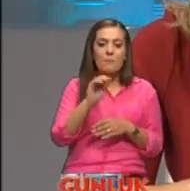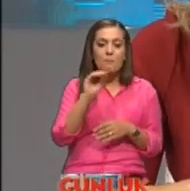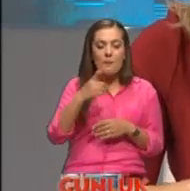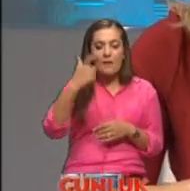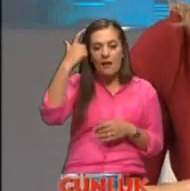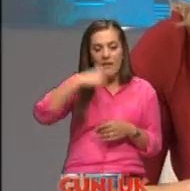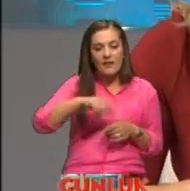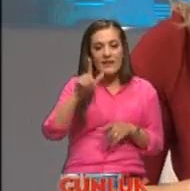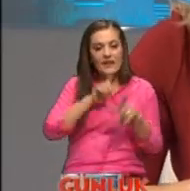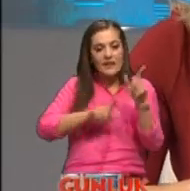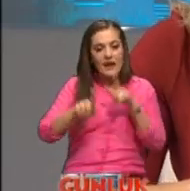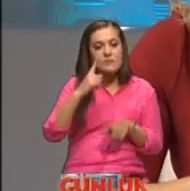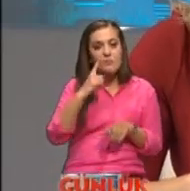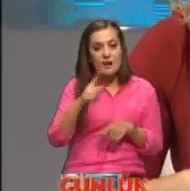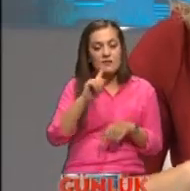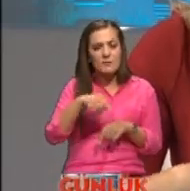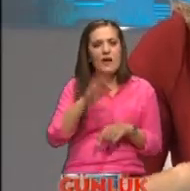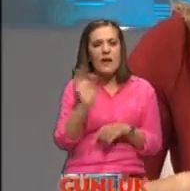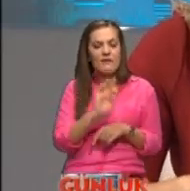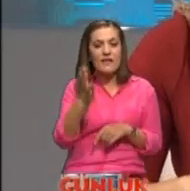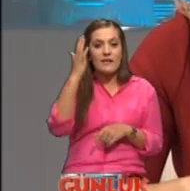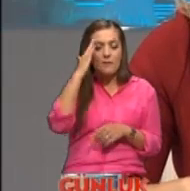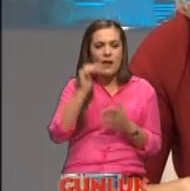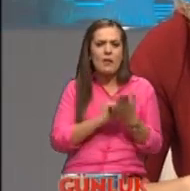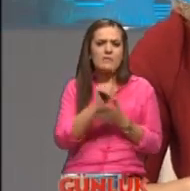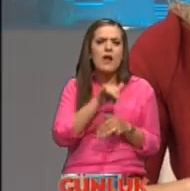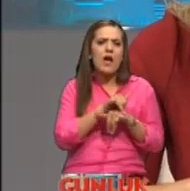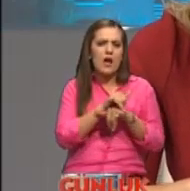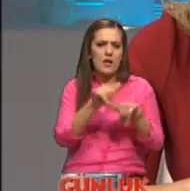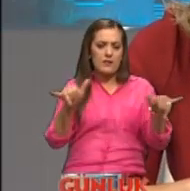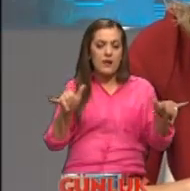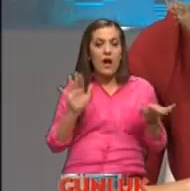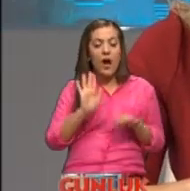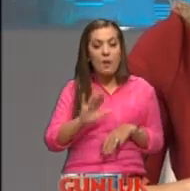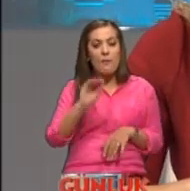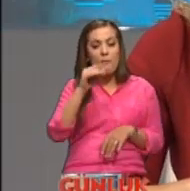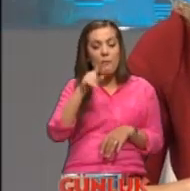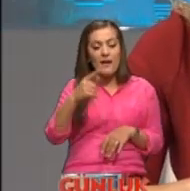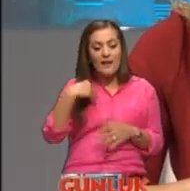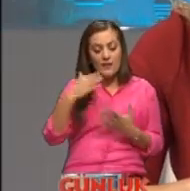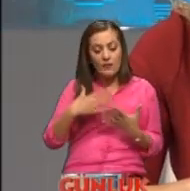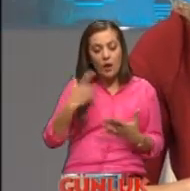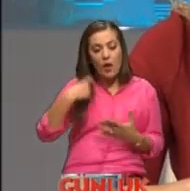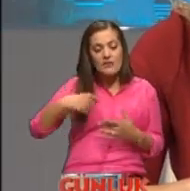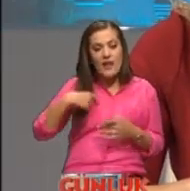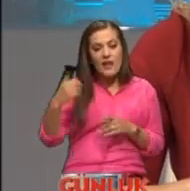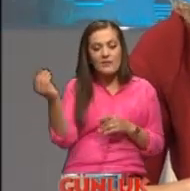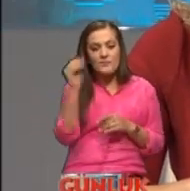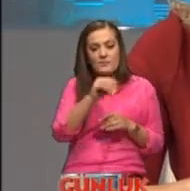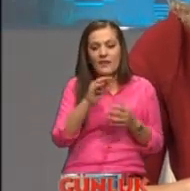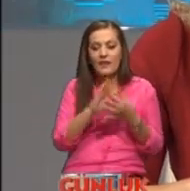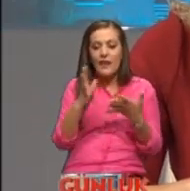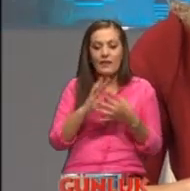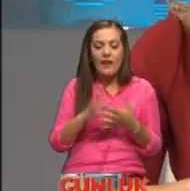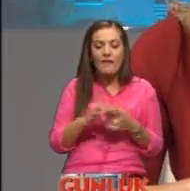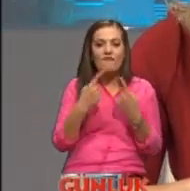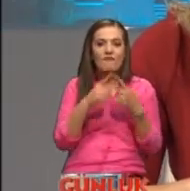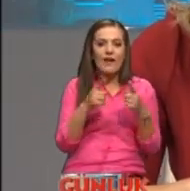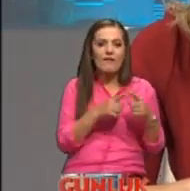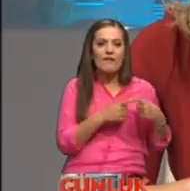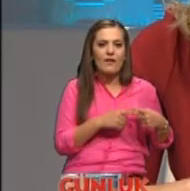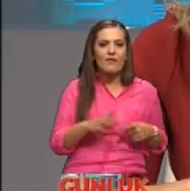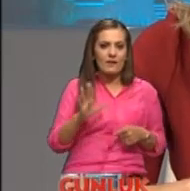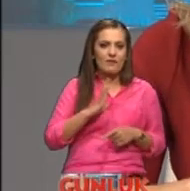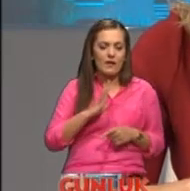Bebeğin fizyolojik ihtiyaçlarına baktığınız zaman evet temelde hepsi aynı. Ama bebeğin kişisel özellikleri de devreye girdiği zaman farklılık